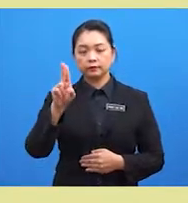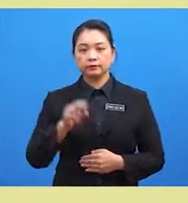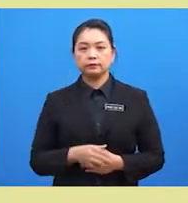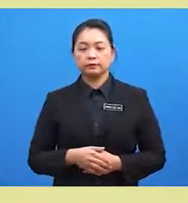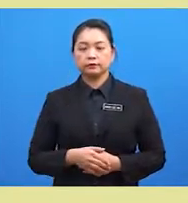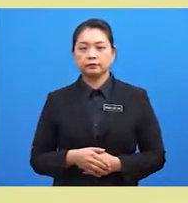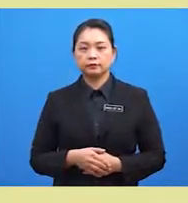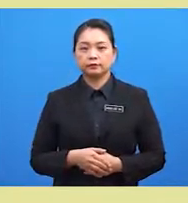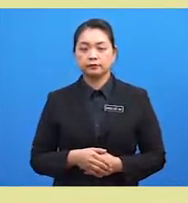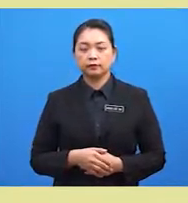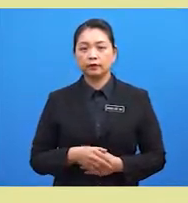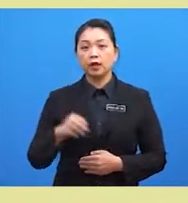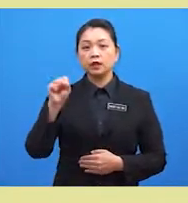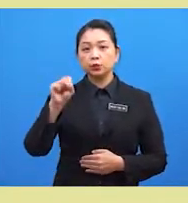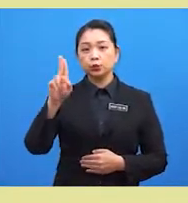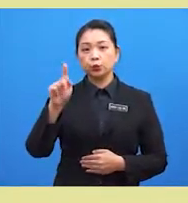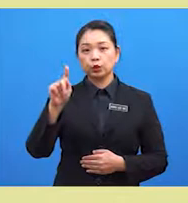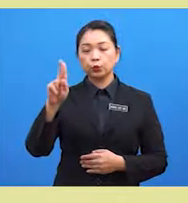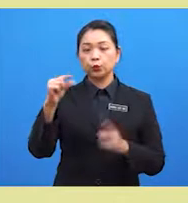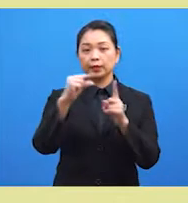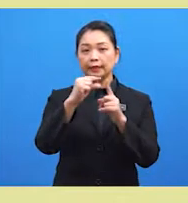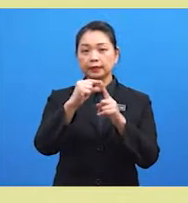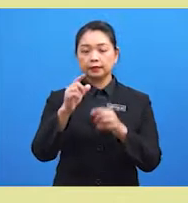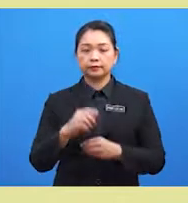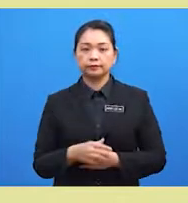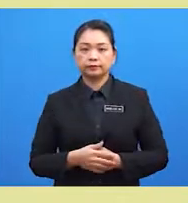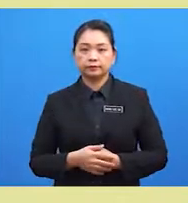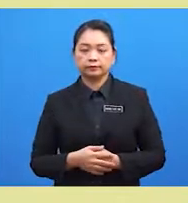yang bermaksud suku kata.